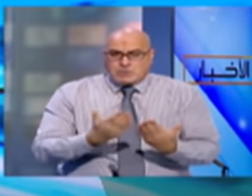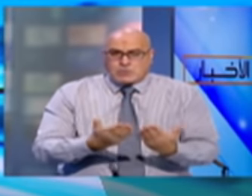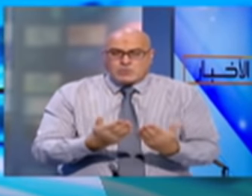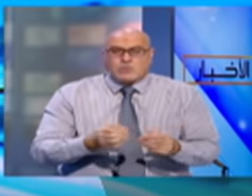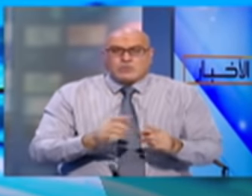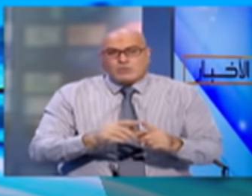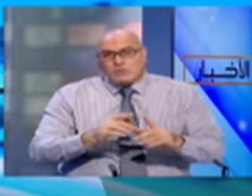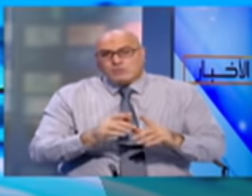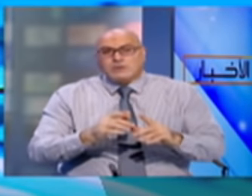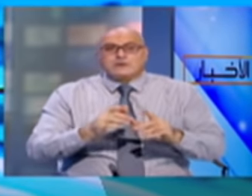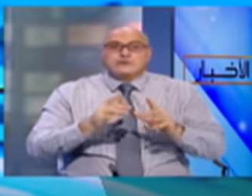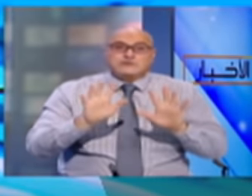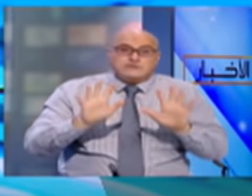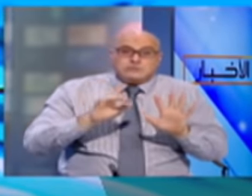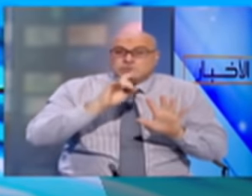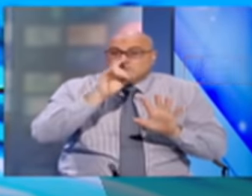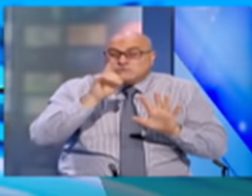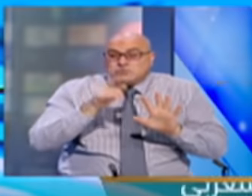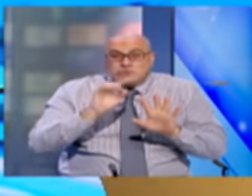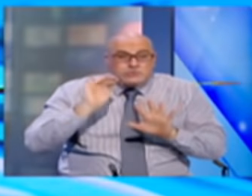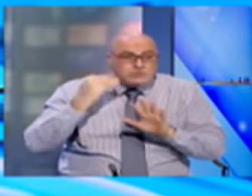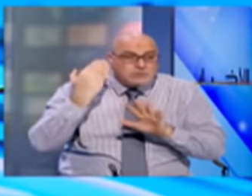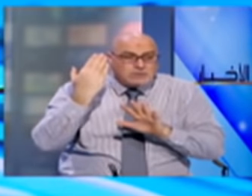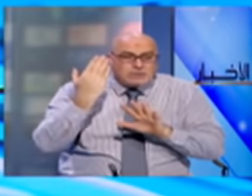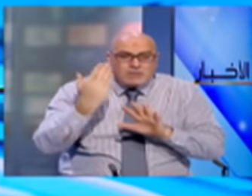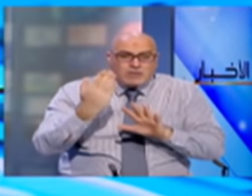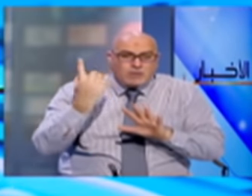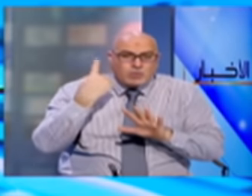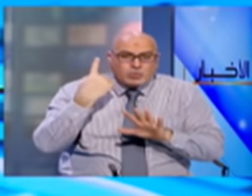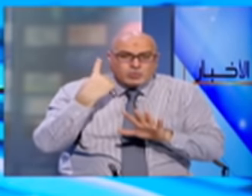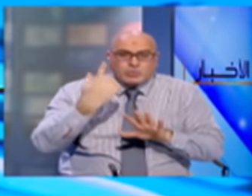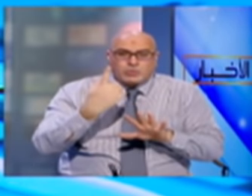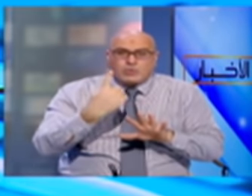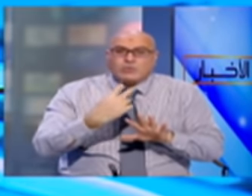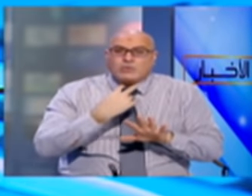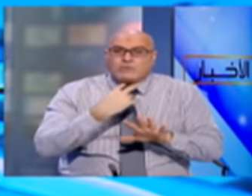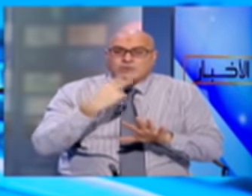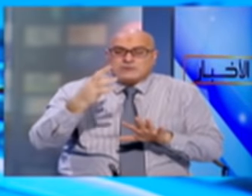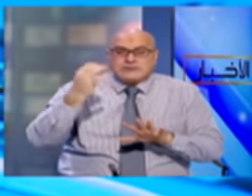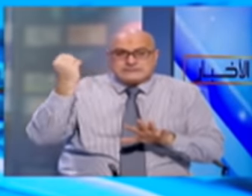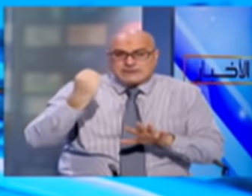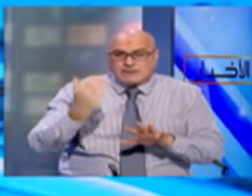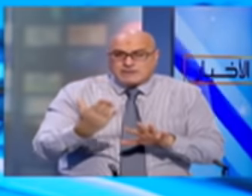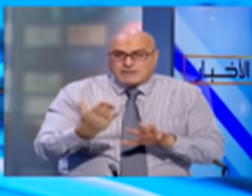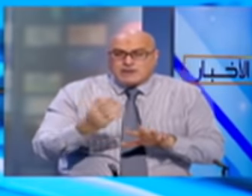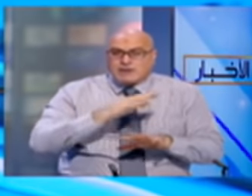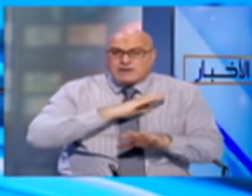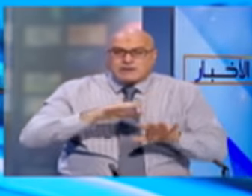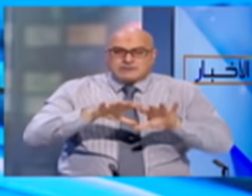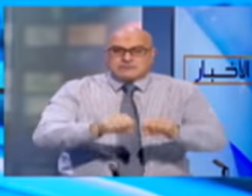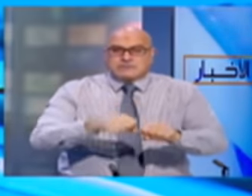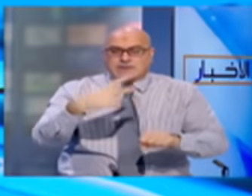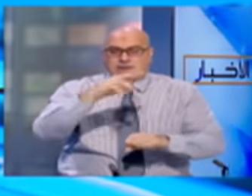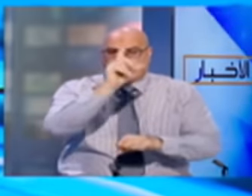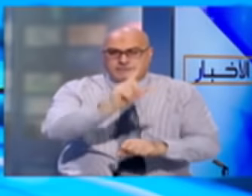مفتوحا على كل الاحتمالات إلى غاية أن يسمع صوت شعب الصحراء الغربية آخر مستعمرة